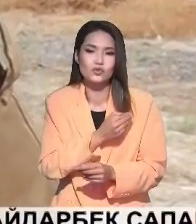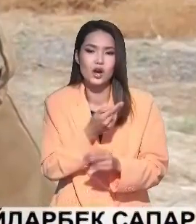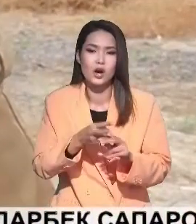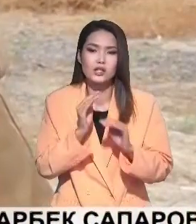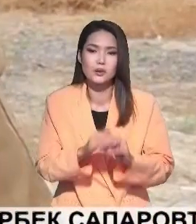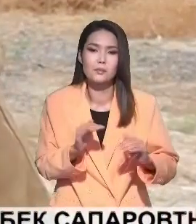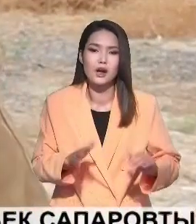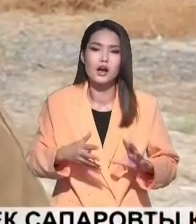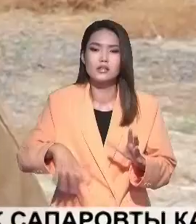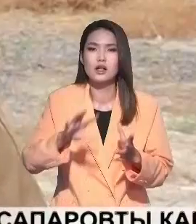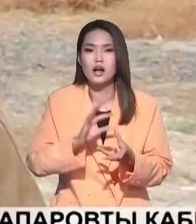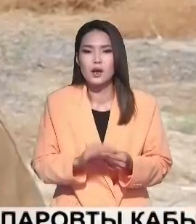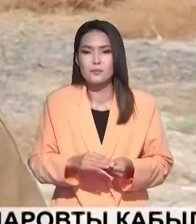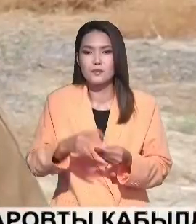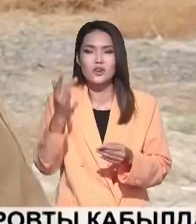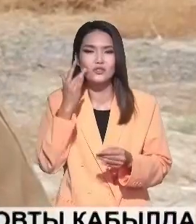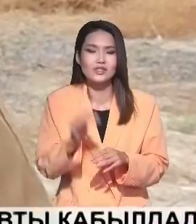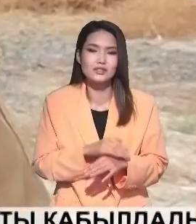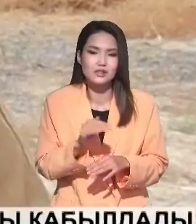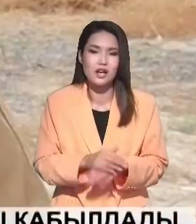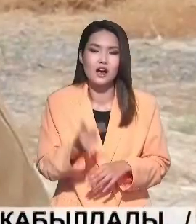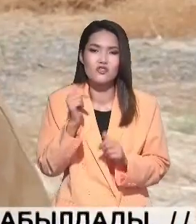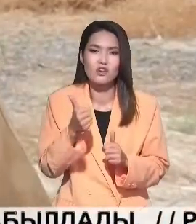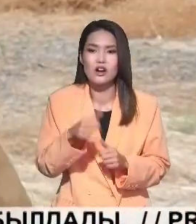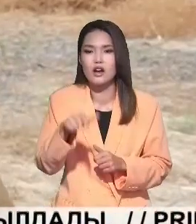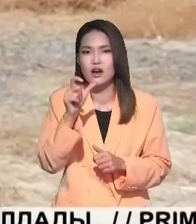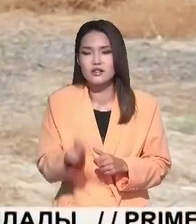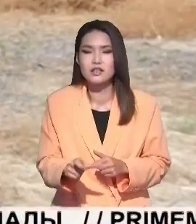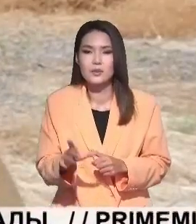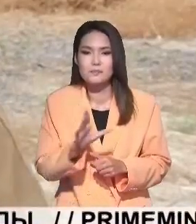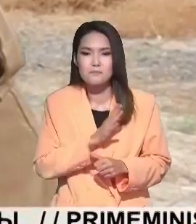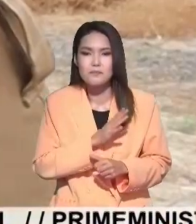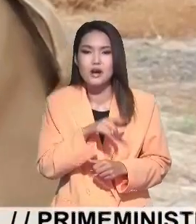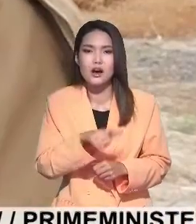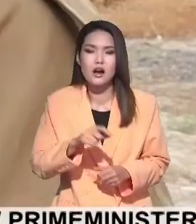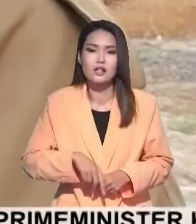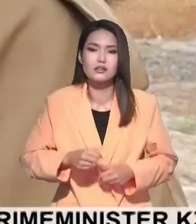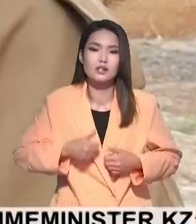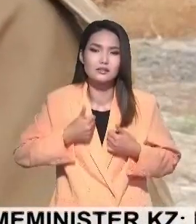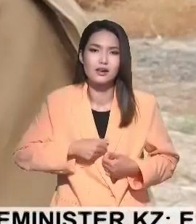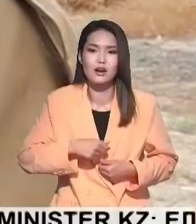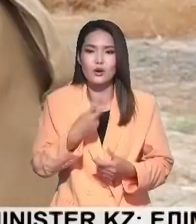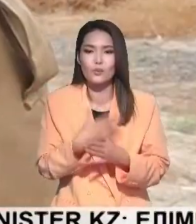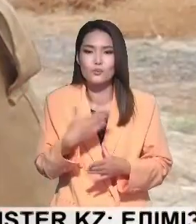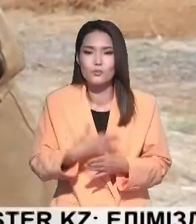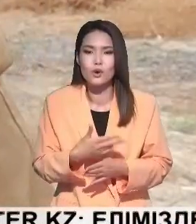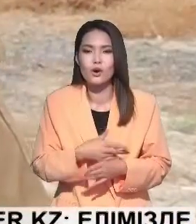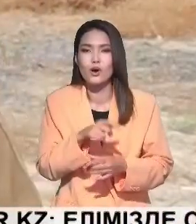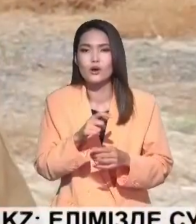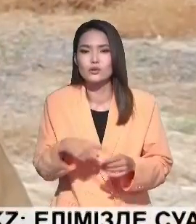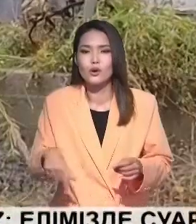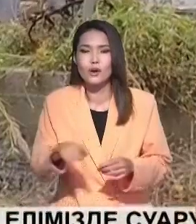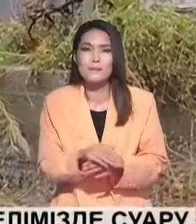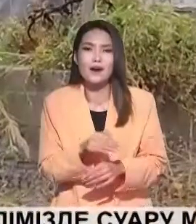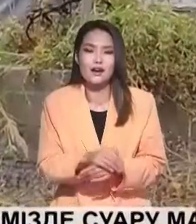бәрі жақсы, бәріңде жақсы азаматтар болып, халыққа қызмет етіп, қоғам қайраткерлері